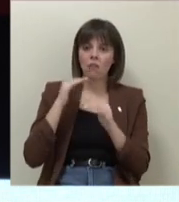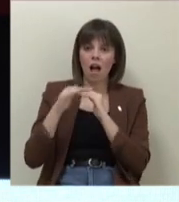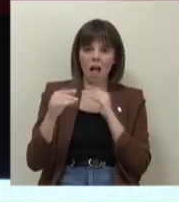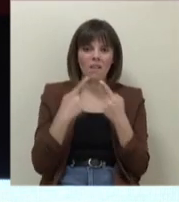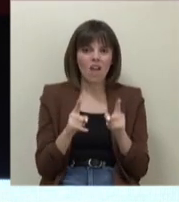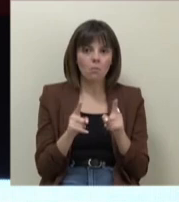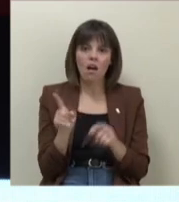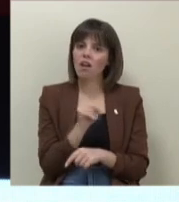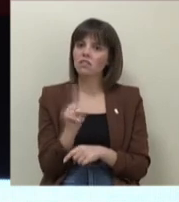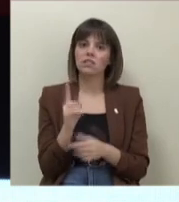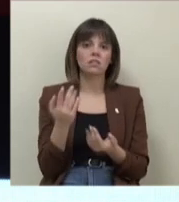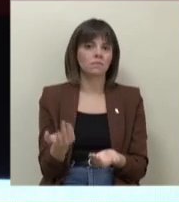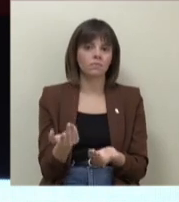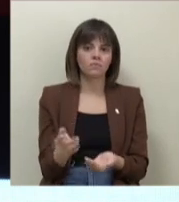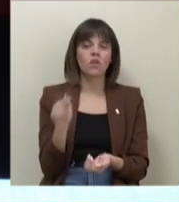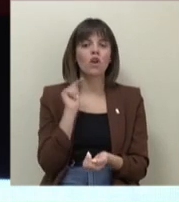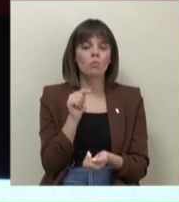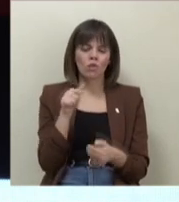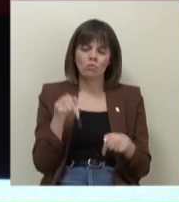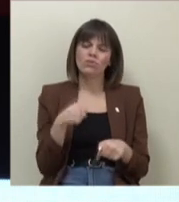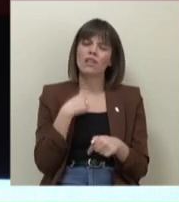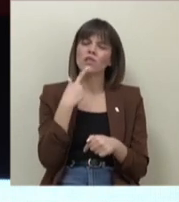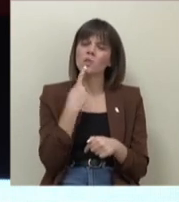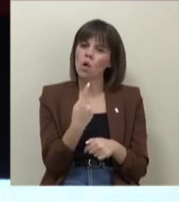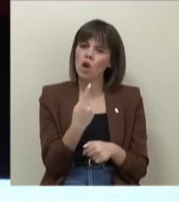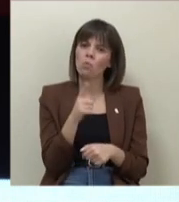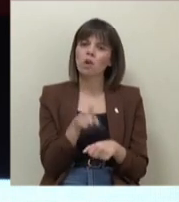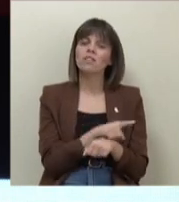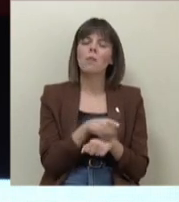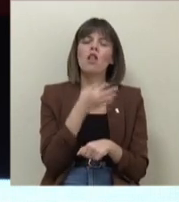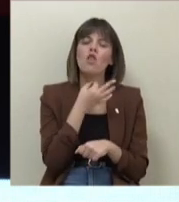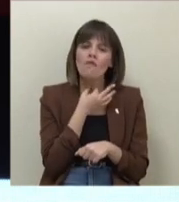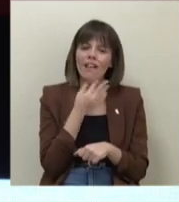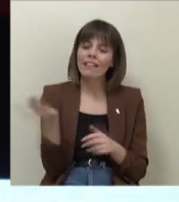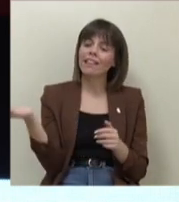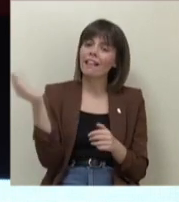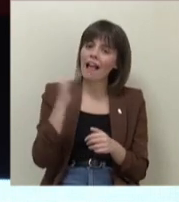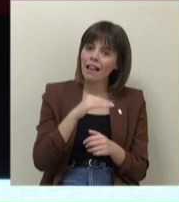farklı mı? Hayır. Bunu buradan söylüyorum. O zaman lütfen